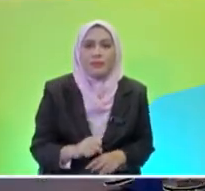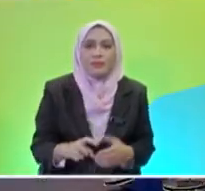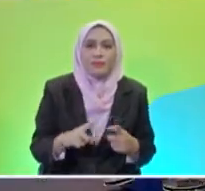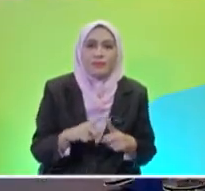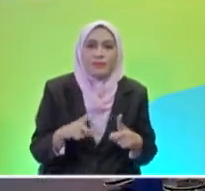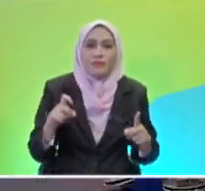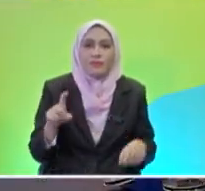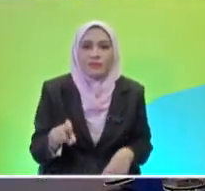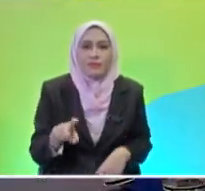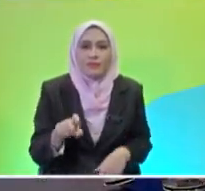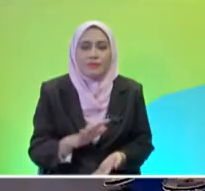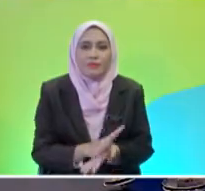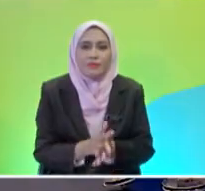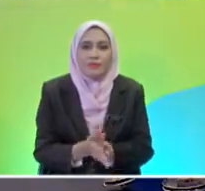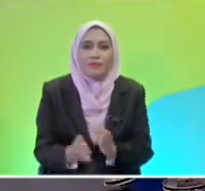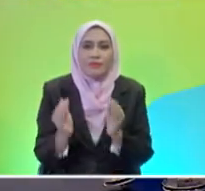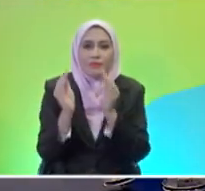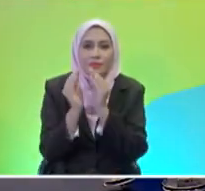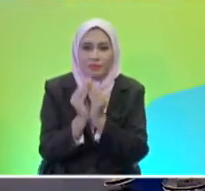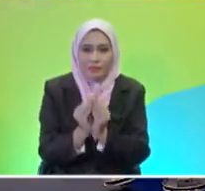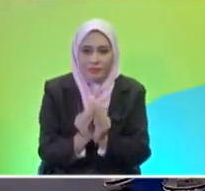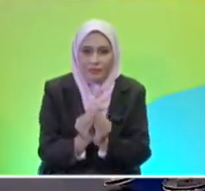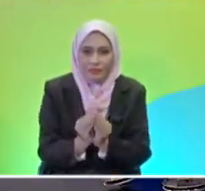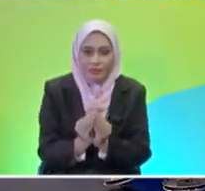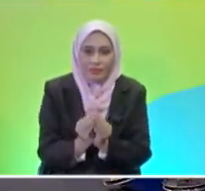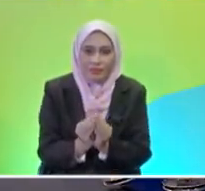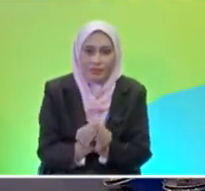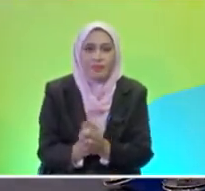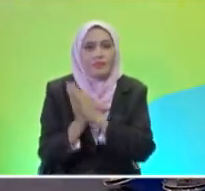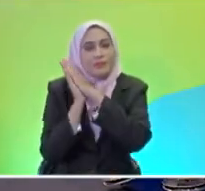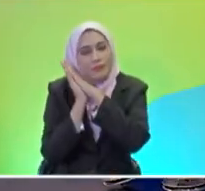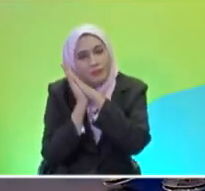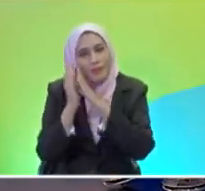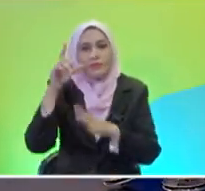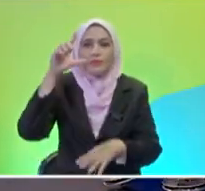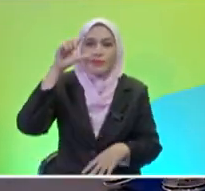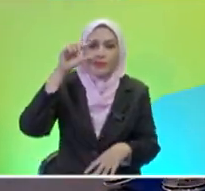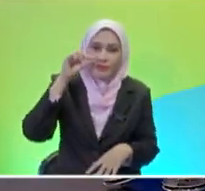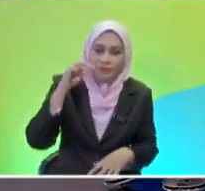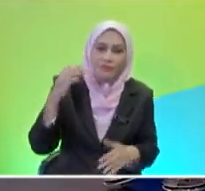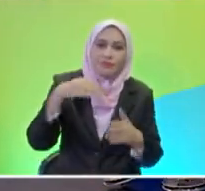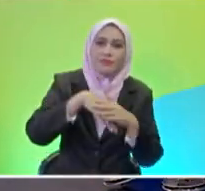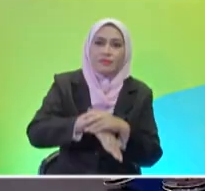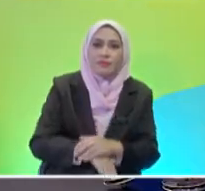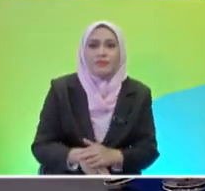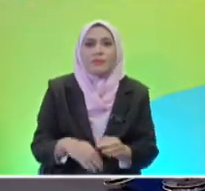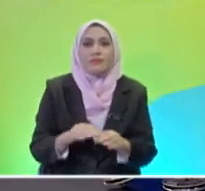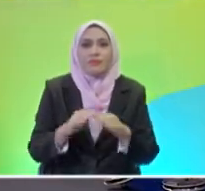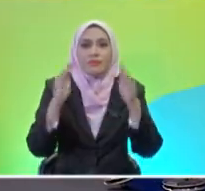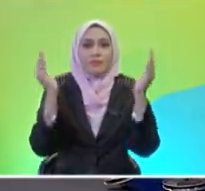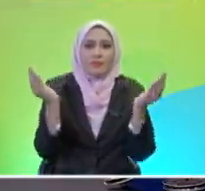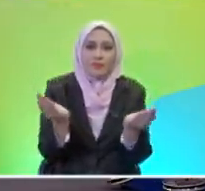Dari ulat jadi kepompong, tidur lena dalam